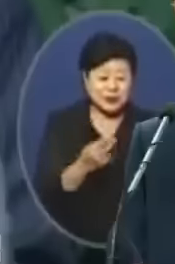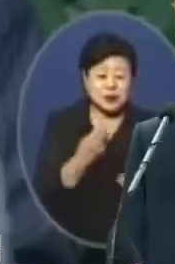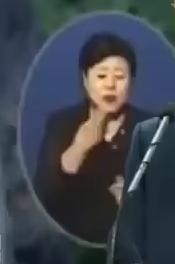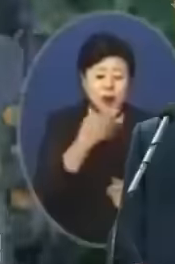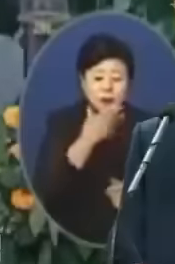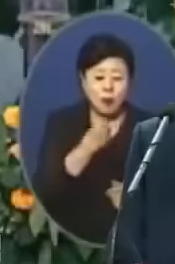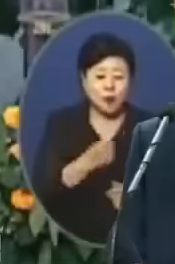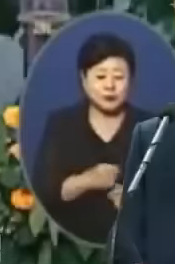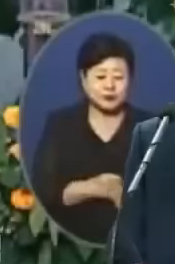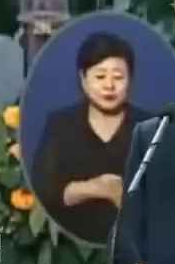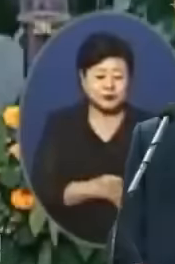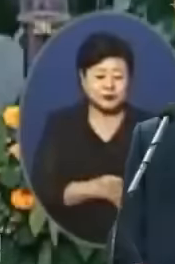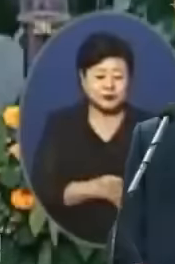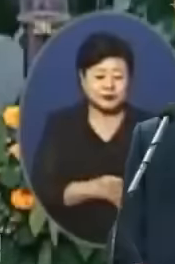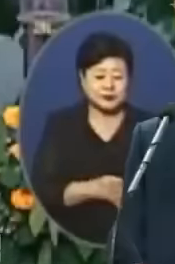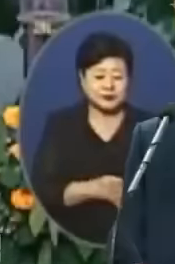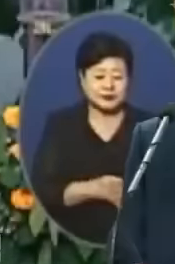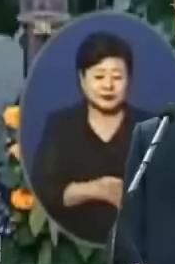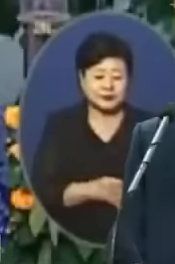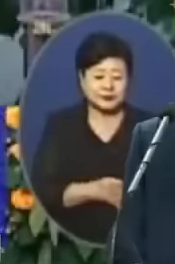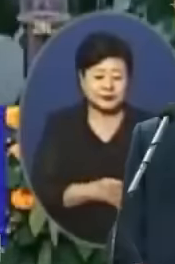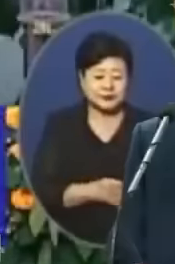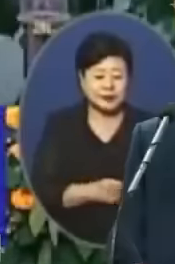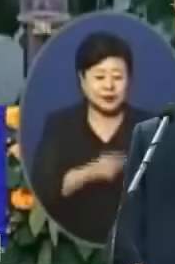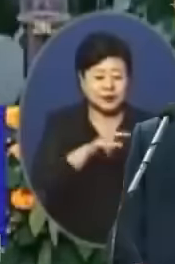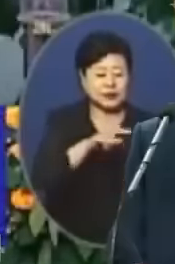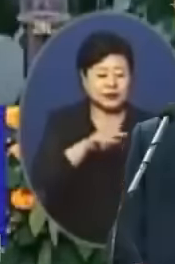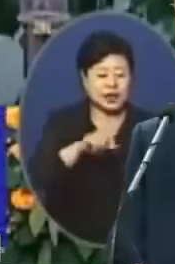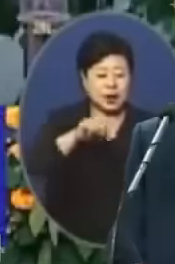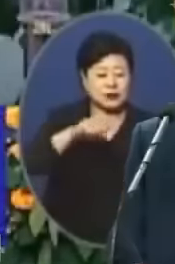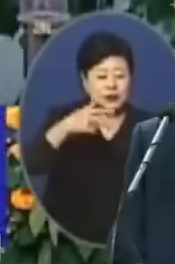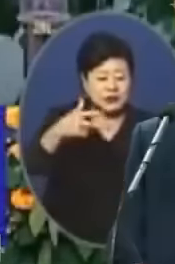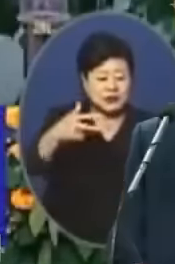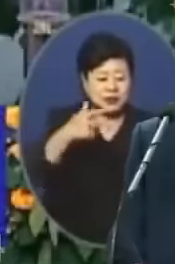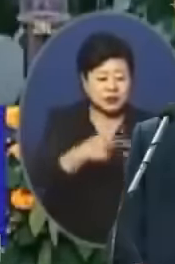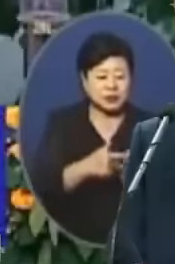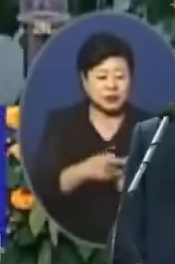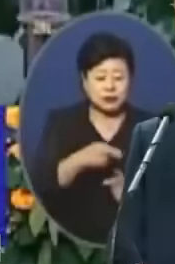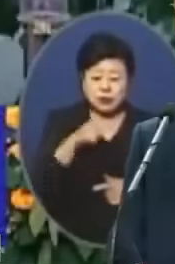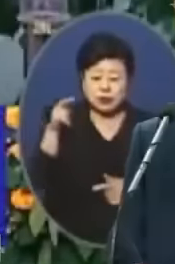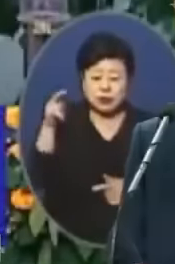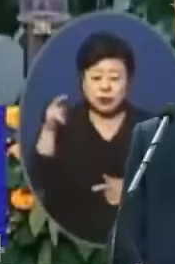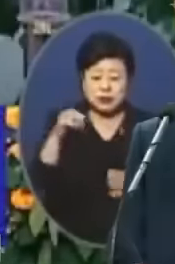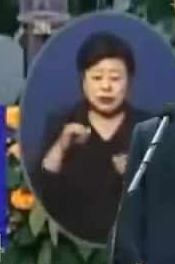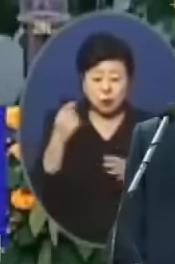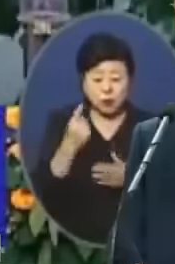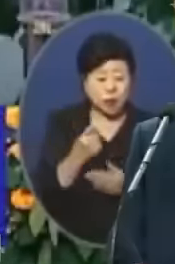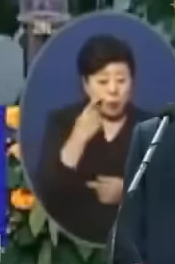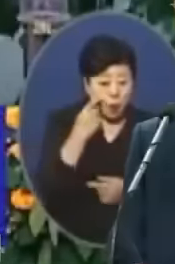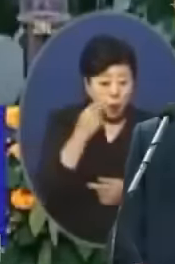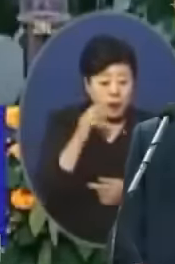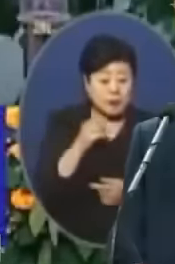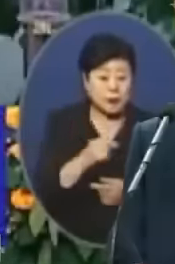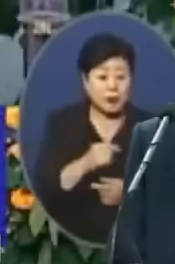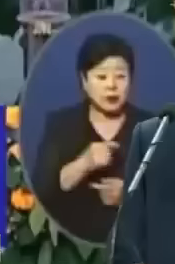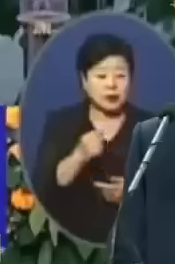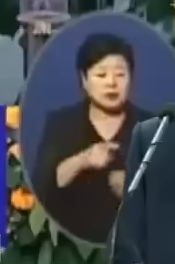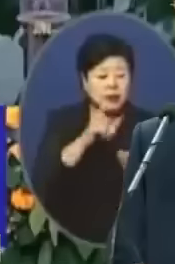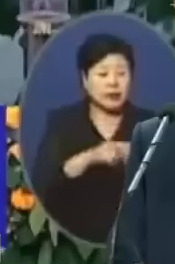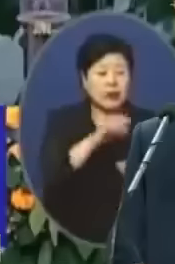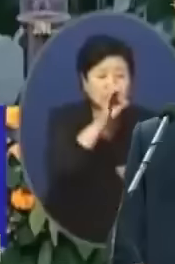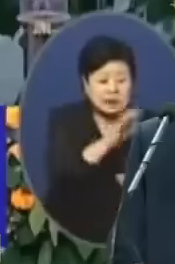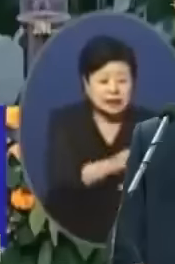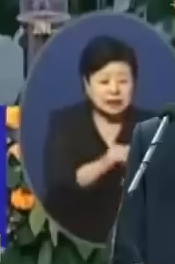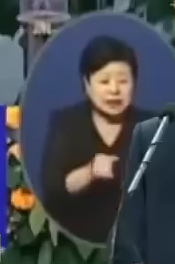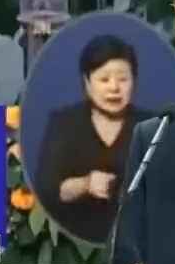요한복음 6장 5절로 7절에 예수께서 눈을 들어 큰 무리가 자기에게로 오는 것을 보시고 빌립에게 이르시되 우리가 어디서 떡을 사서